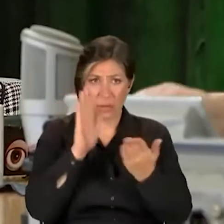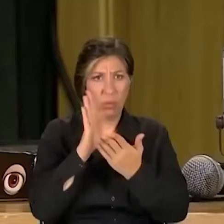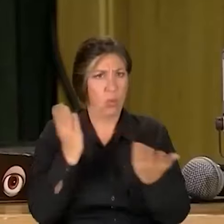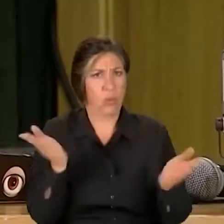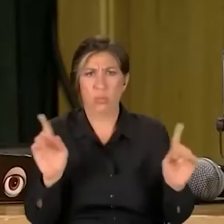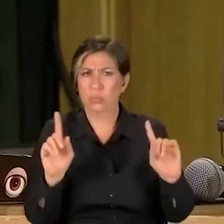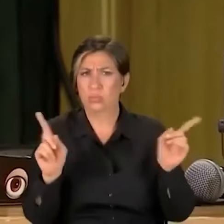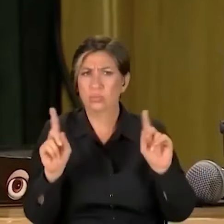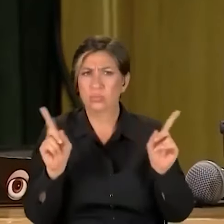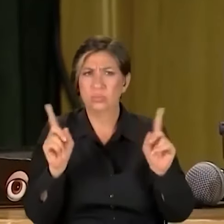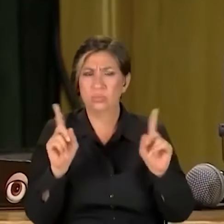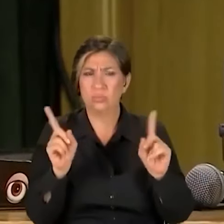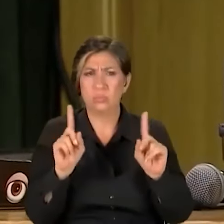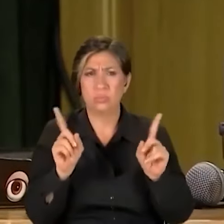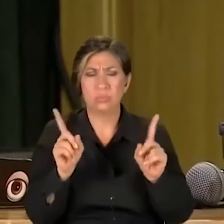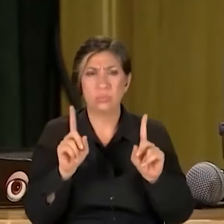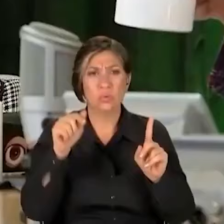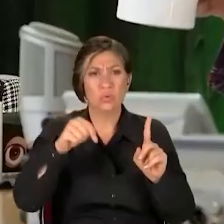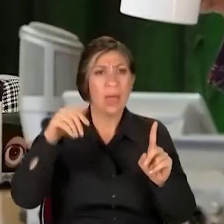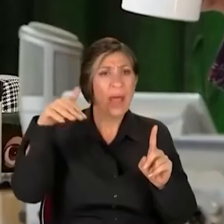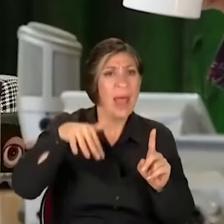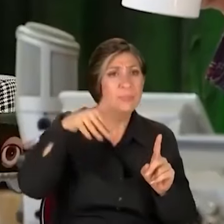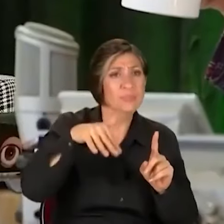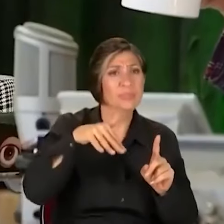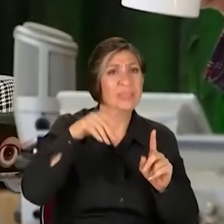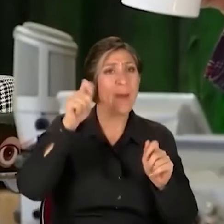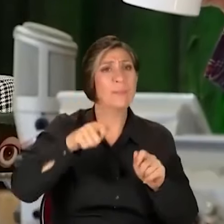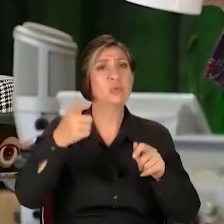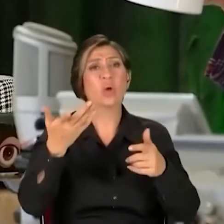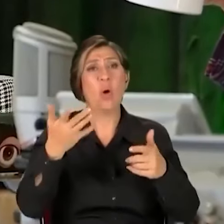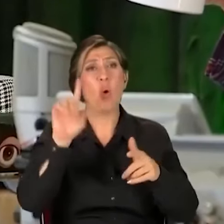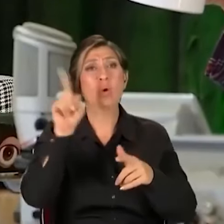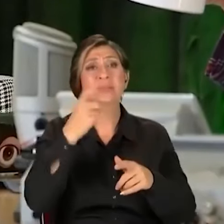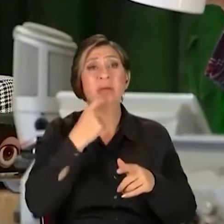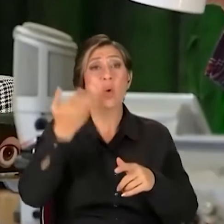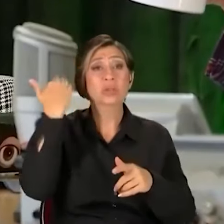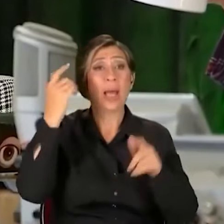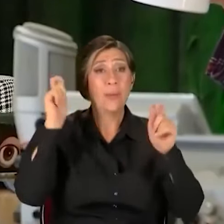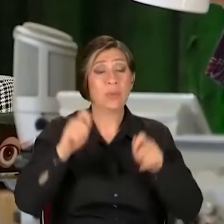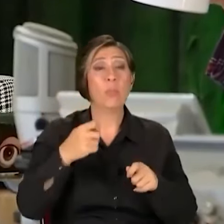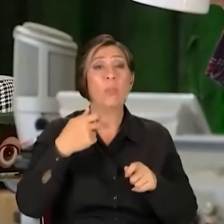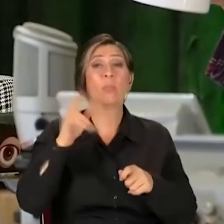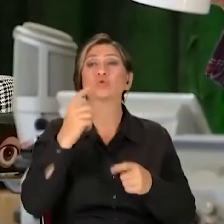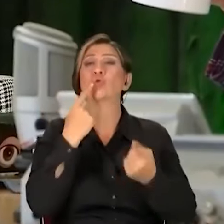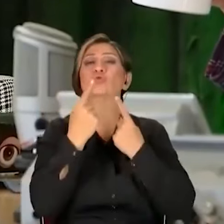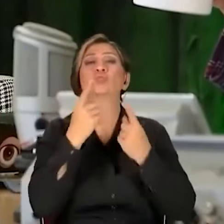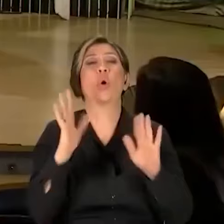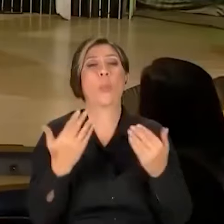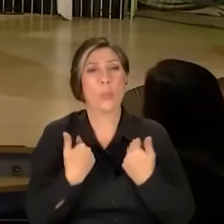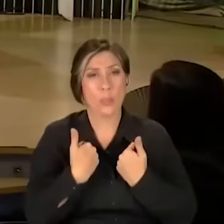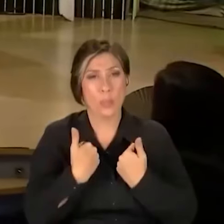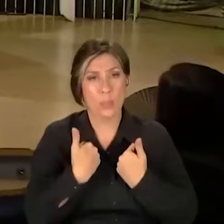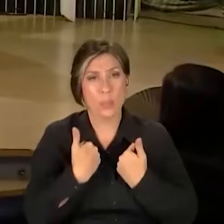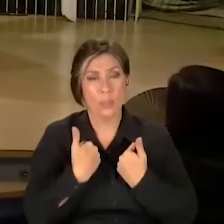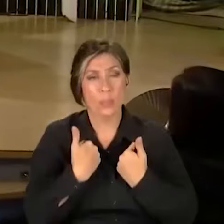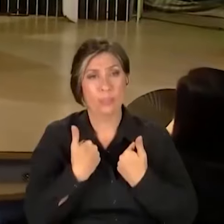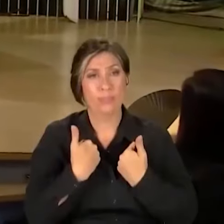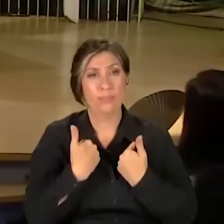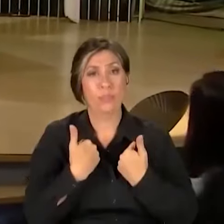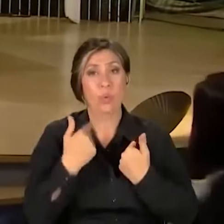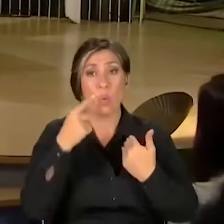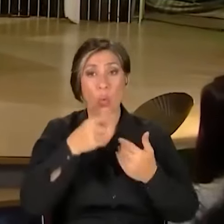kim karşı olsun? Yani şu andaki rapçilerin yapmış olduğu şeylerin çoğunu 10 sene önce yaptım derken boş atıp dolu tutmuyorum. Yani